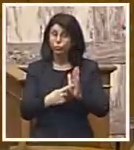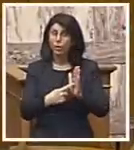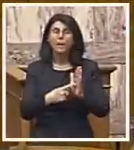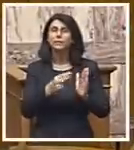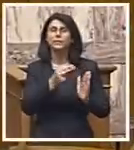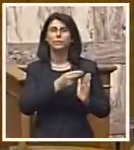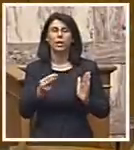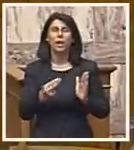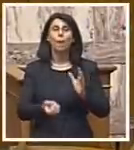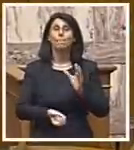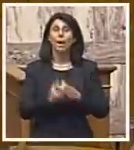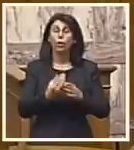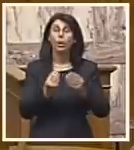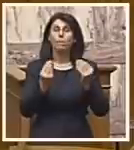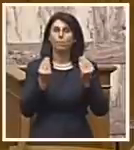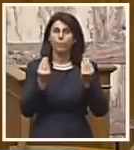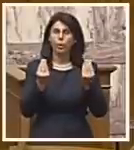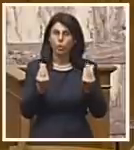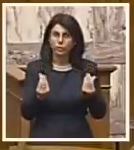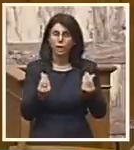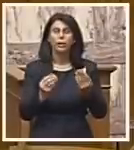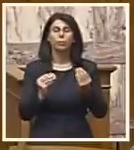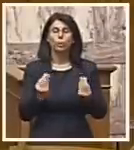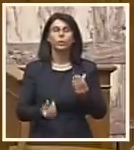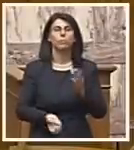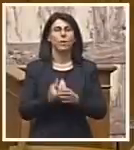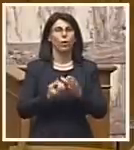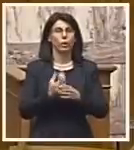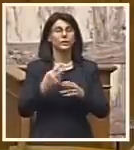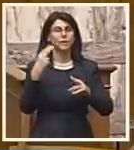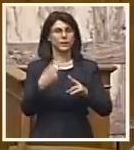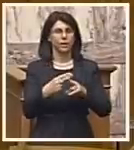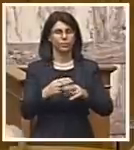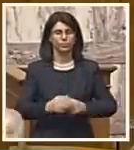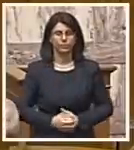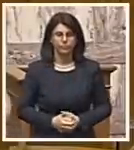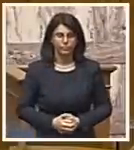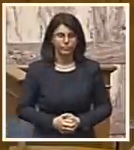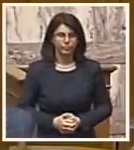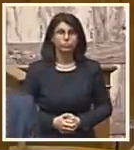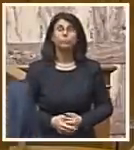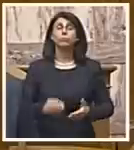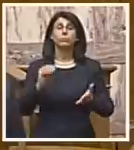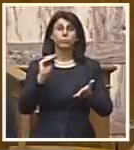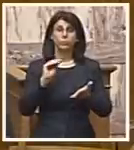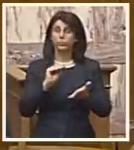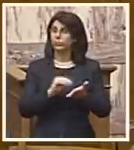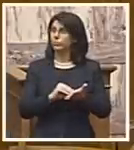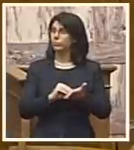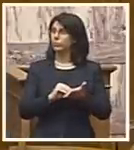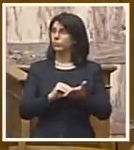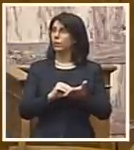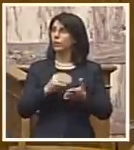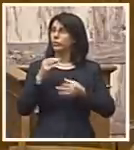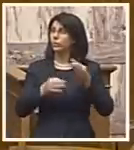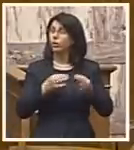παραγωγής στην ποιότητα, της παραγωγής στην αξία. Και πάλι με ειλικρίνεια, δεν